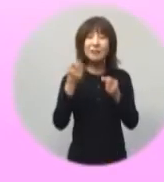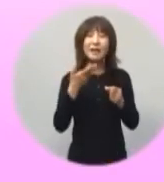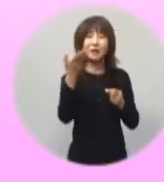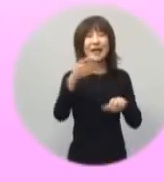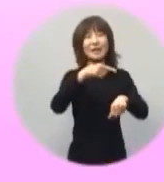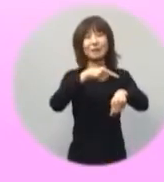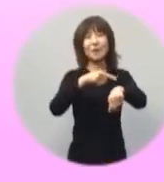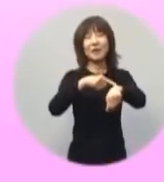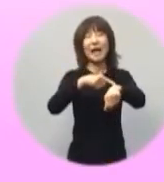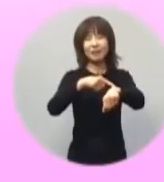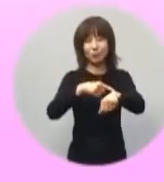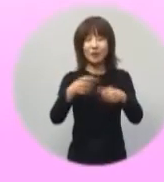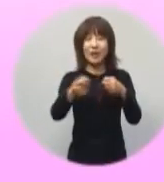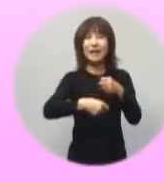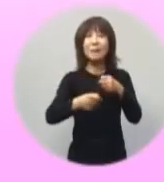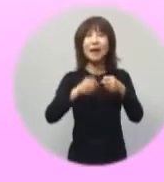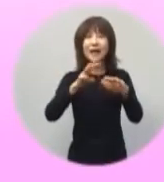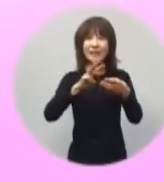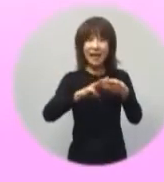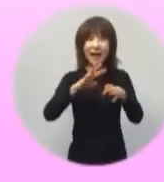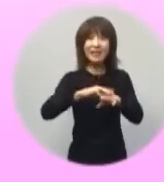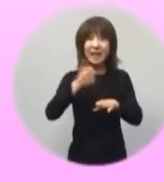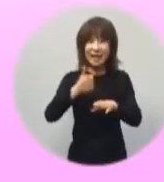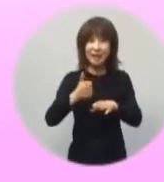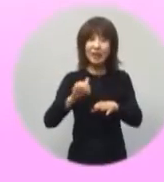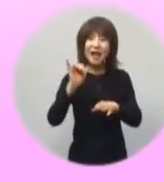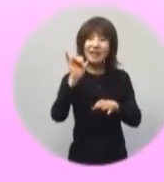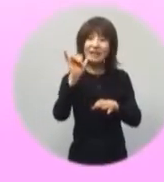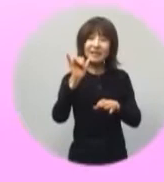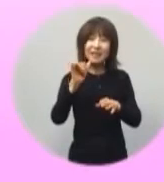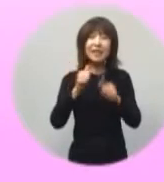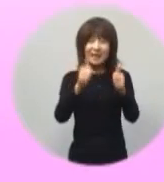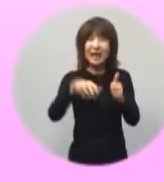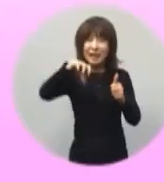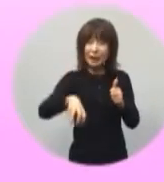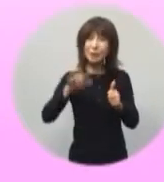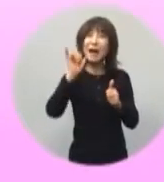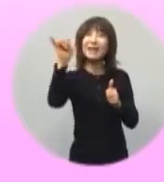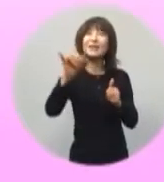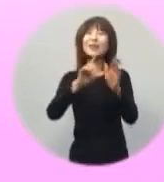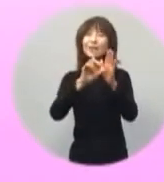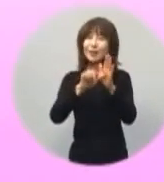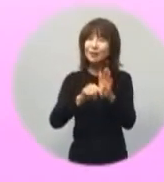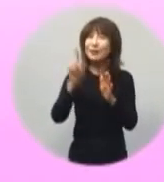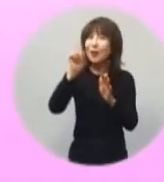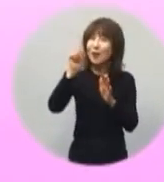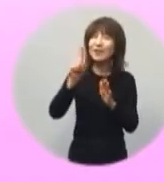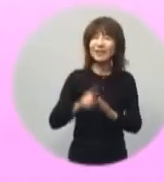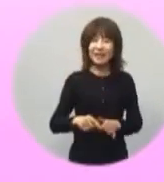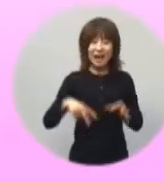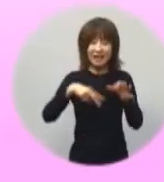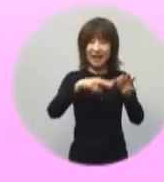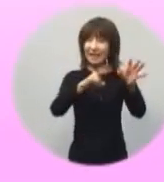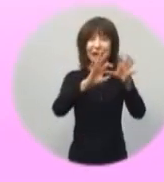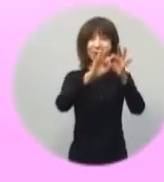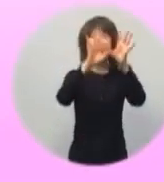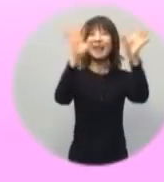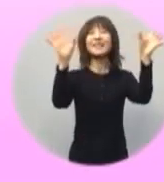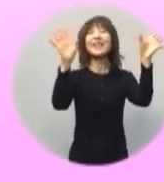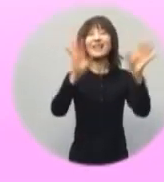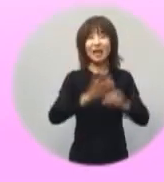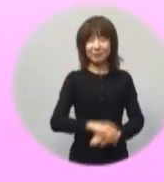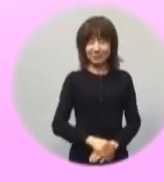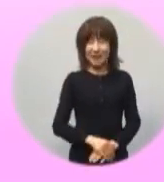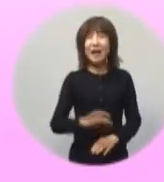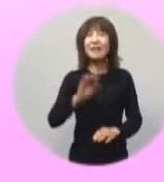ム。鎌田選手が茅ヶ崎でデートするとしたら？ もうマロったらサッカーと関係ないじゃない。